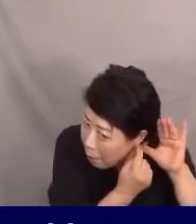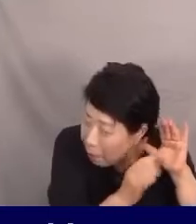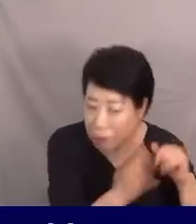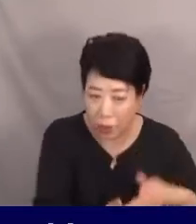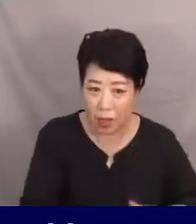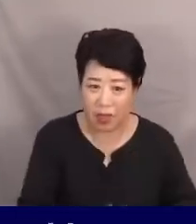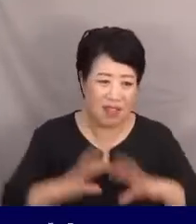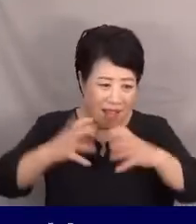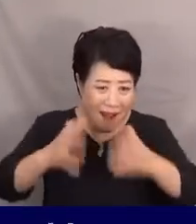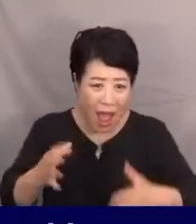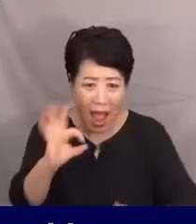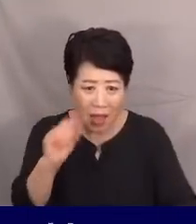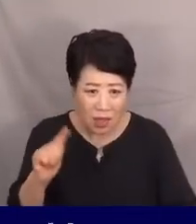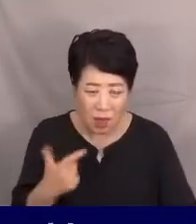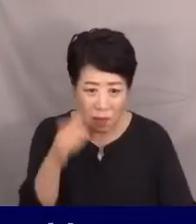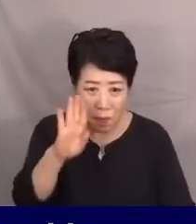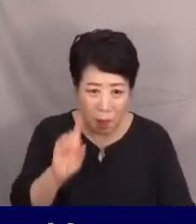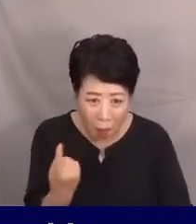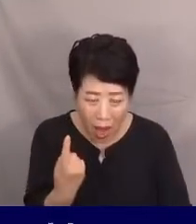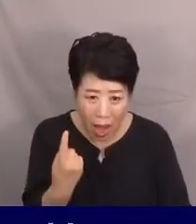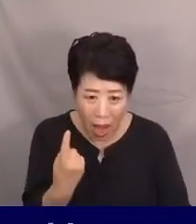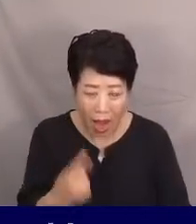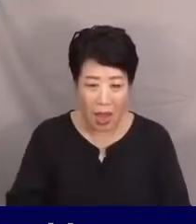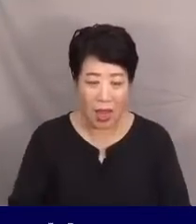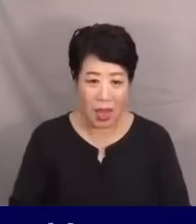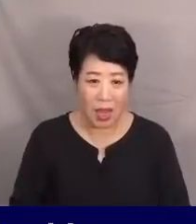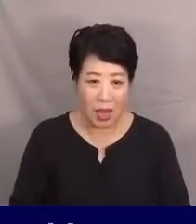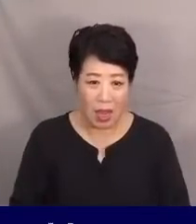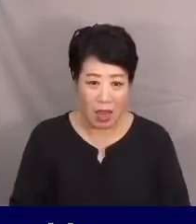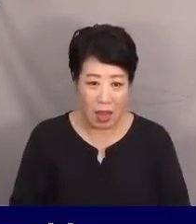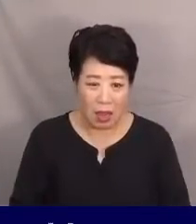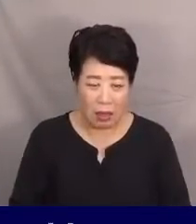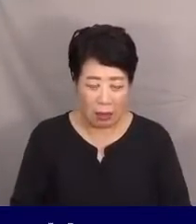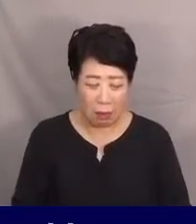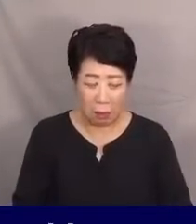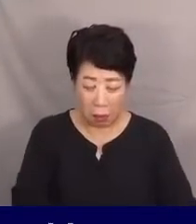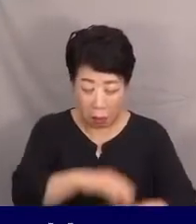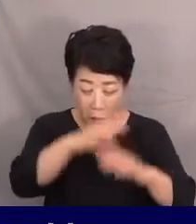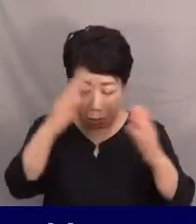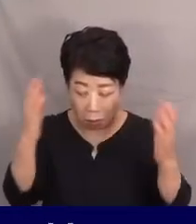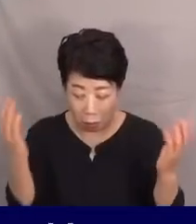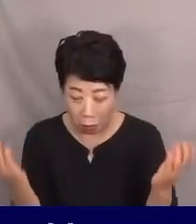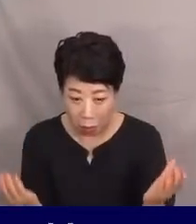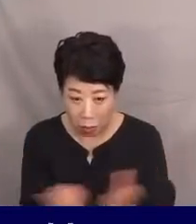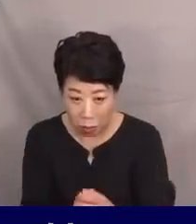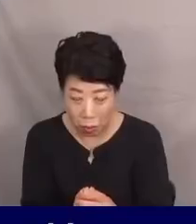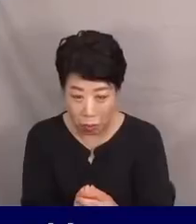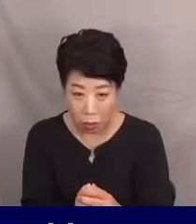국가안보가 빵꾸가 난 게 아니라 그대로 미국